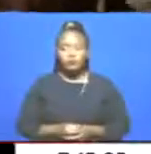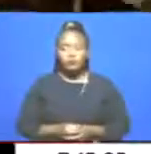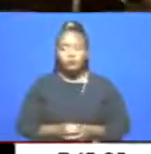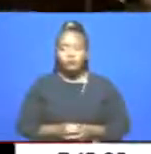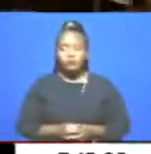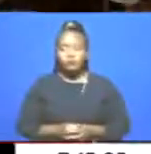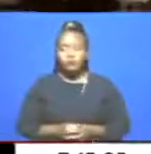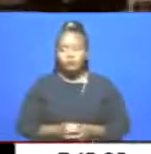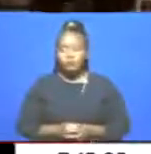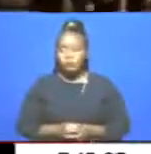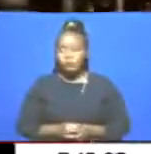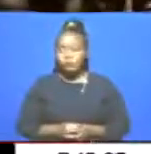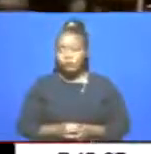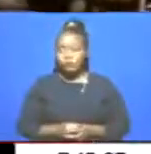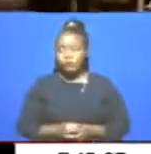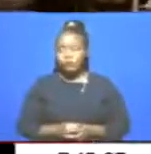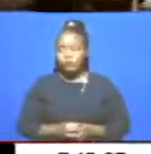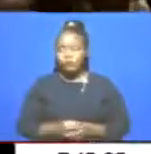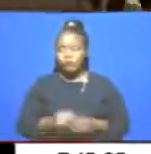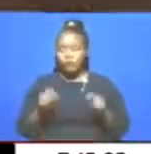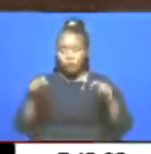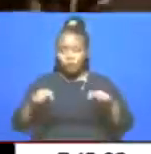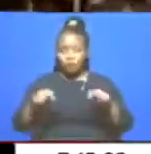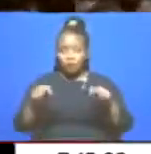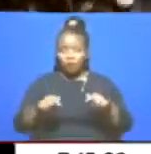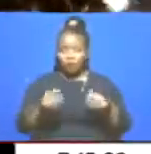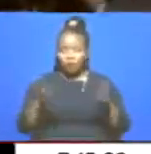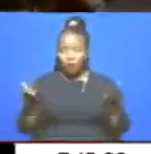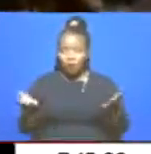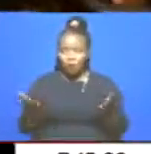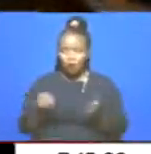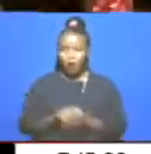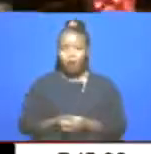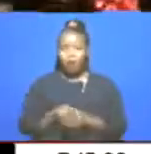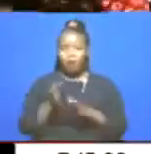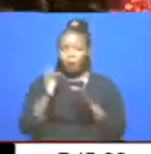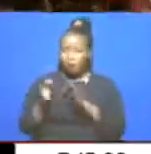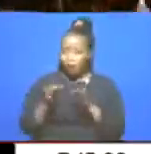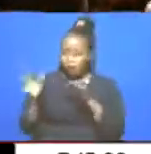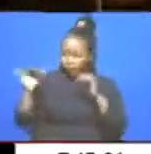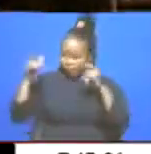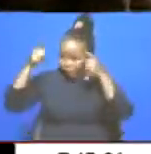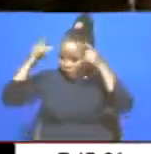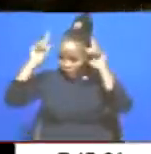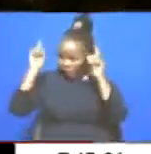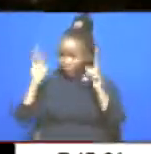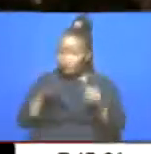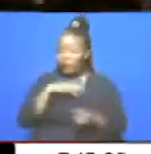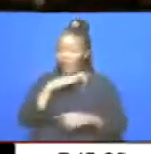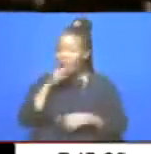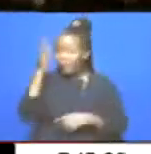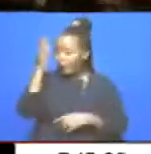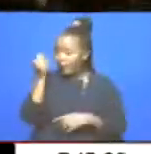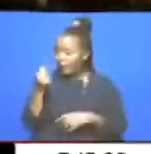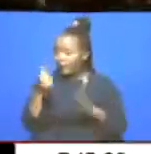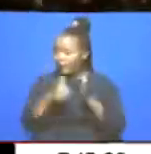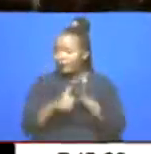Kwa mfano sasa, kama mkugo inakufa kwa sababu ya ukosefu ya maji,